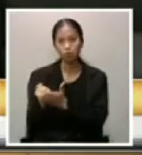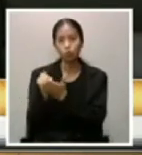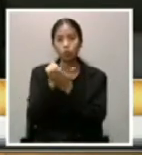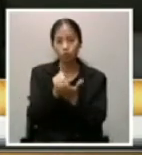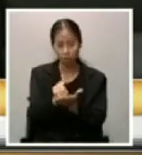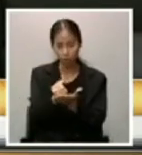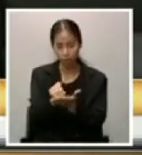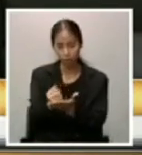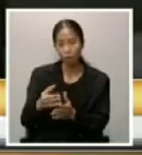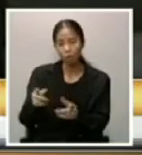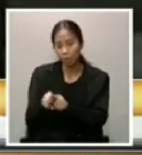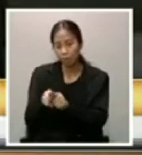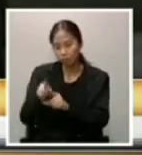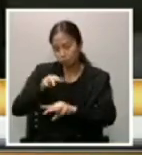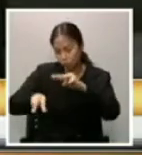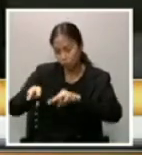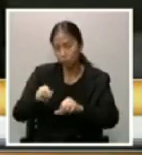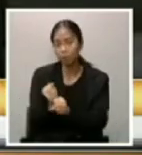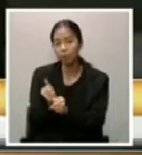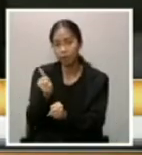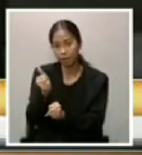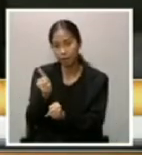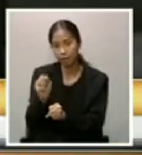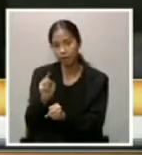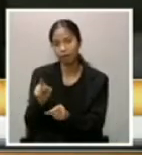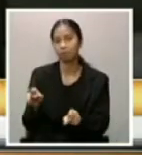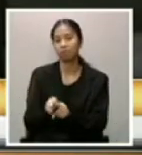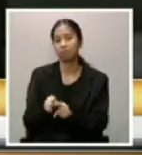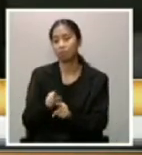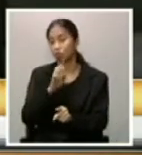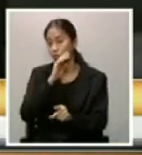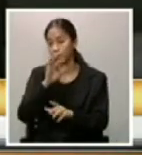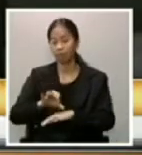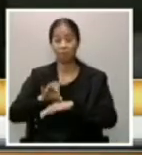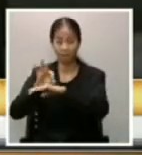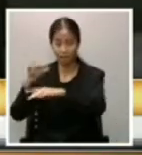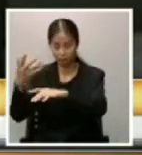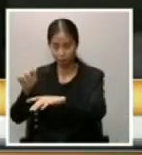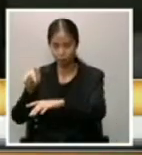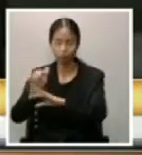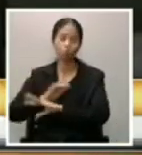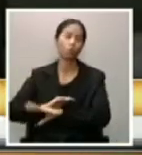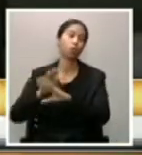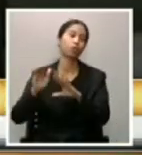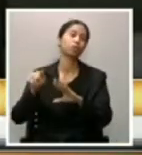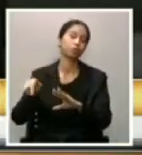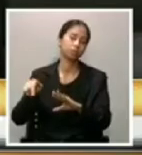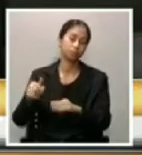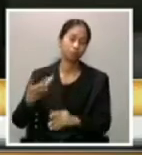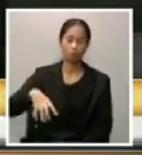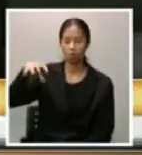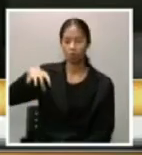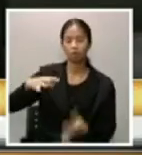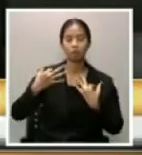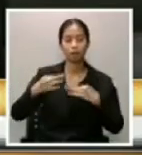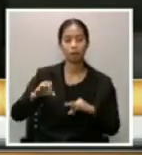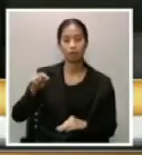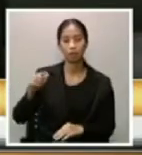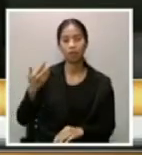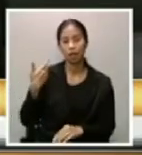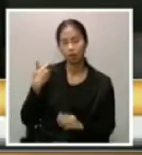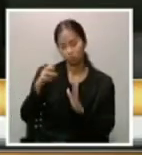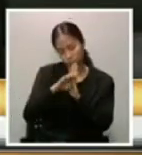ององค์กรอิสระได้คือกระบวนการถอดถอนองค์กรอิสระครับและการรักษาความเป็นอิสระขององค์กรอิสระในกระบวนการถอดถ